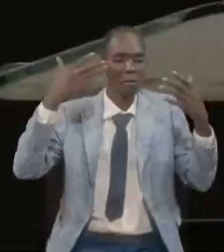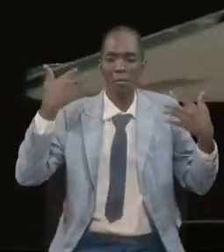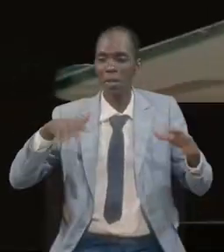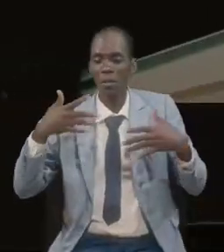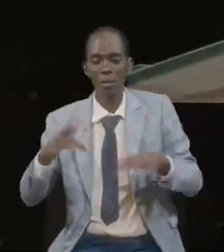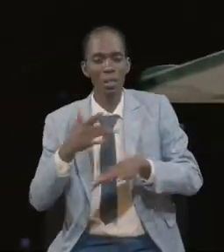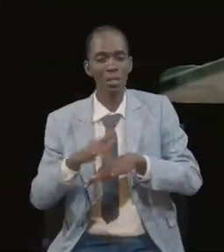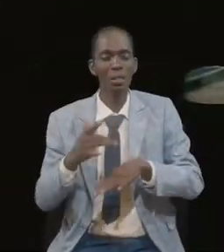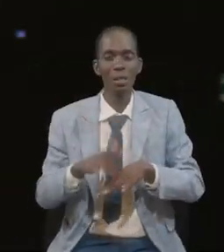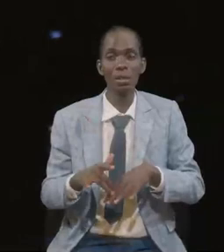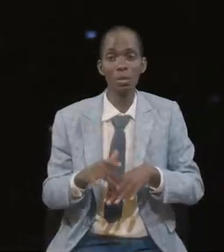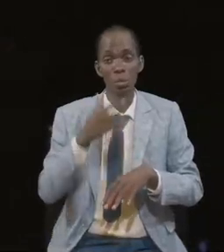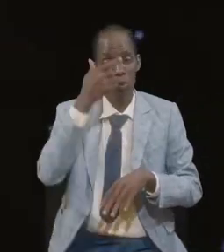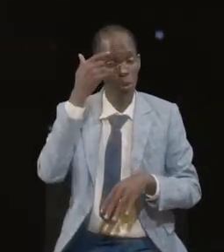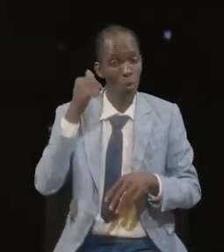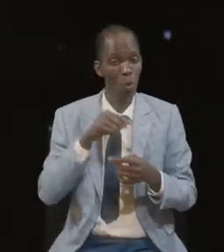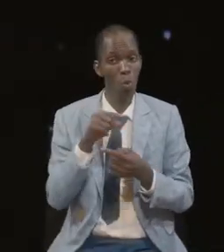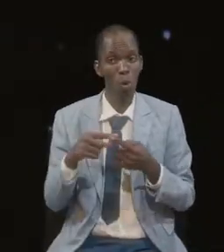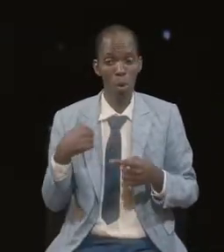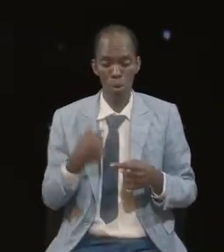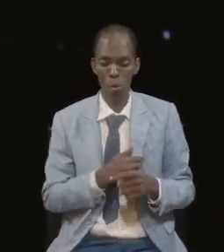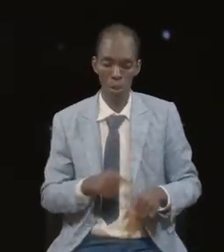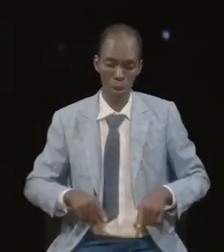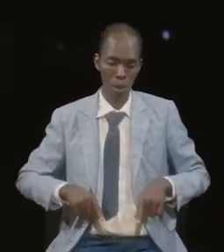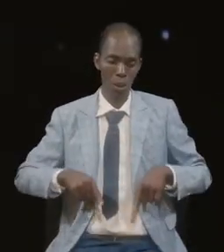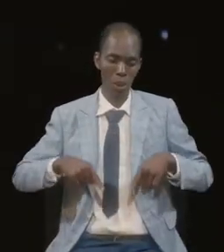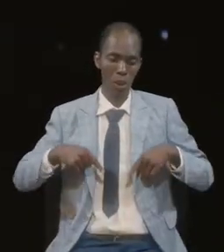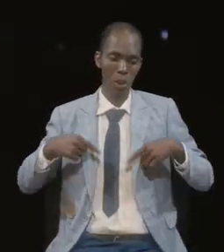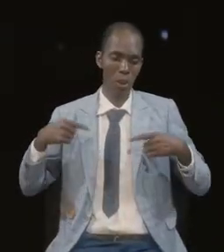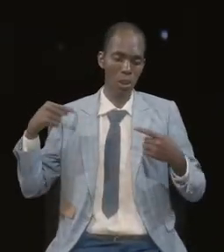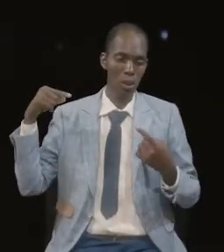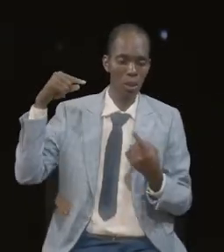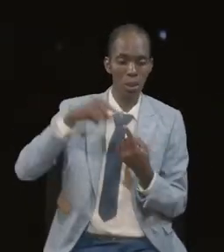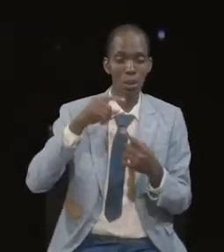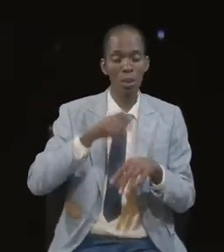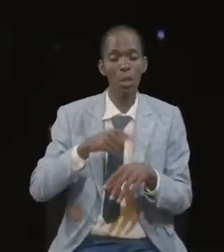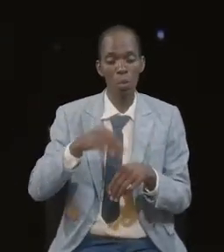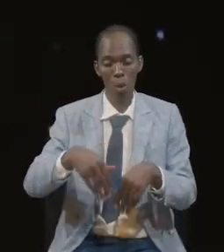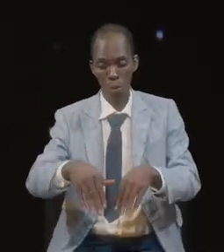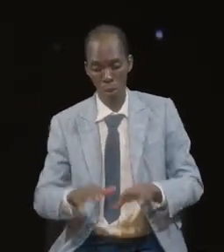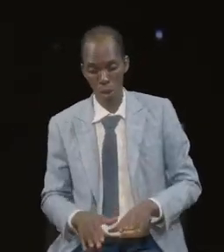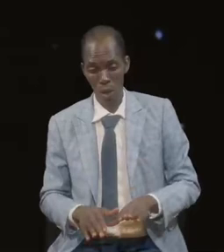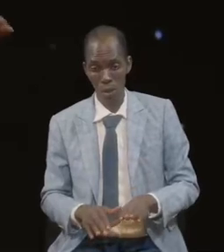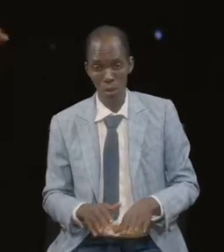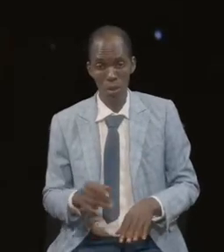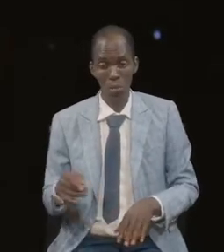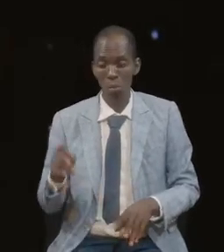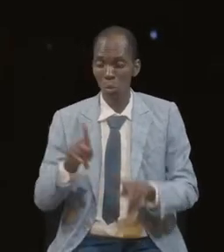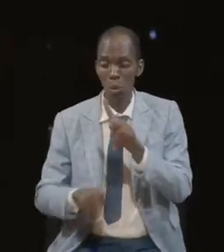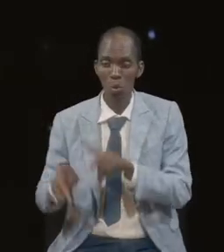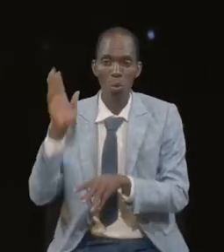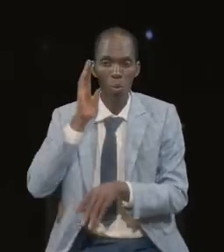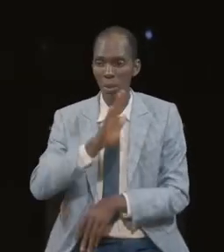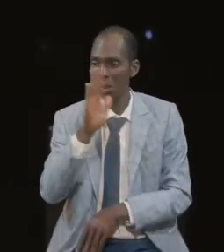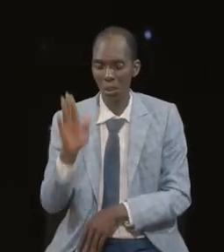lorsque nous quitterons à l'enlèvement et au temps de l'île de l'ensevelissement,